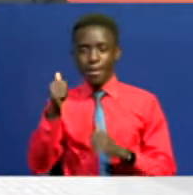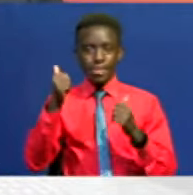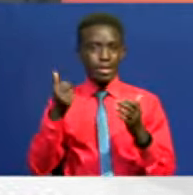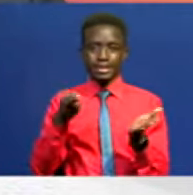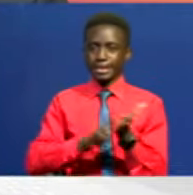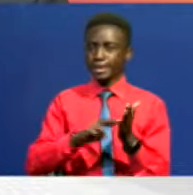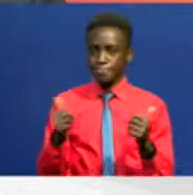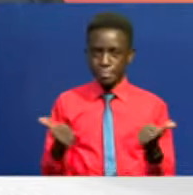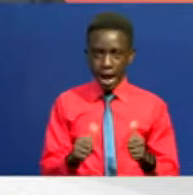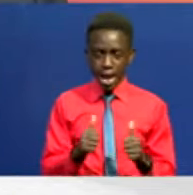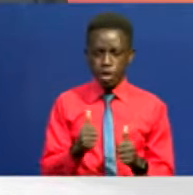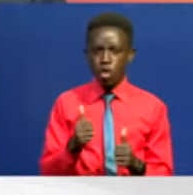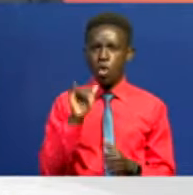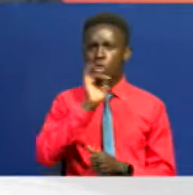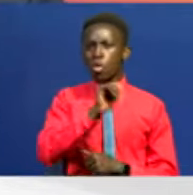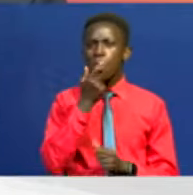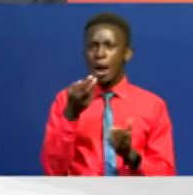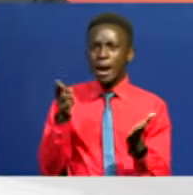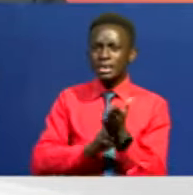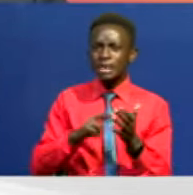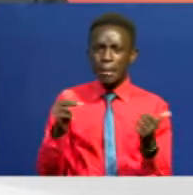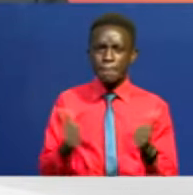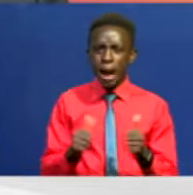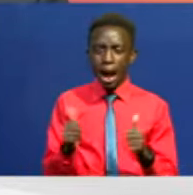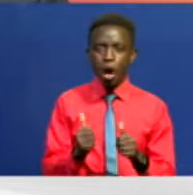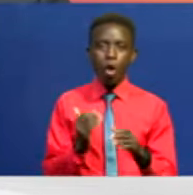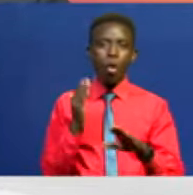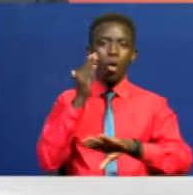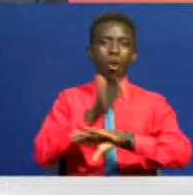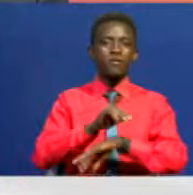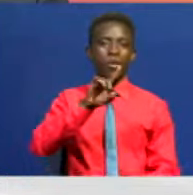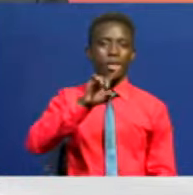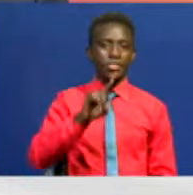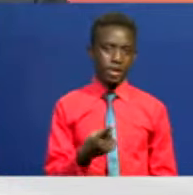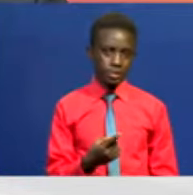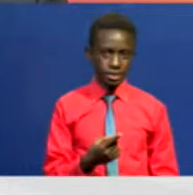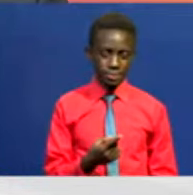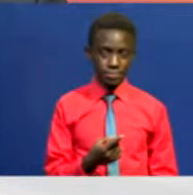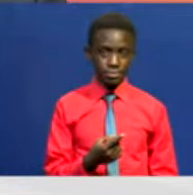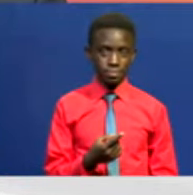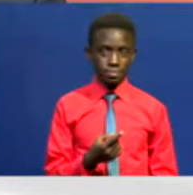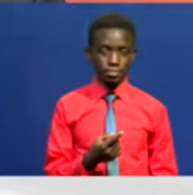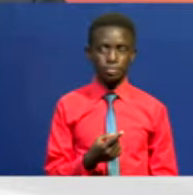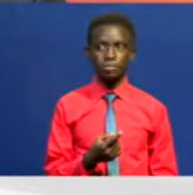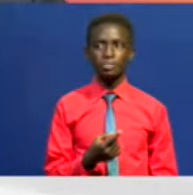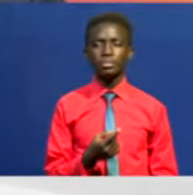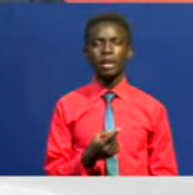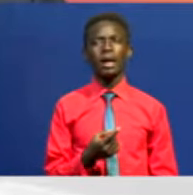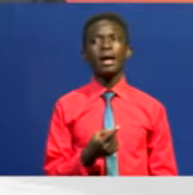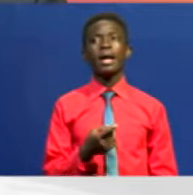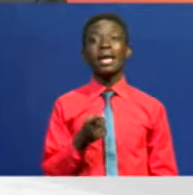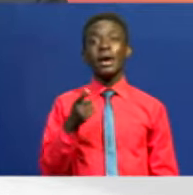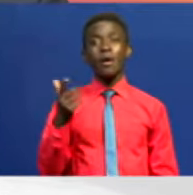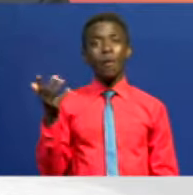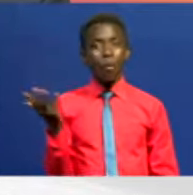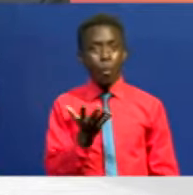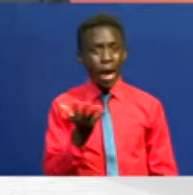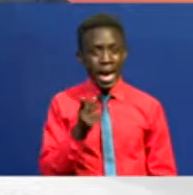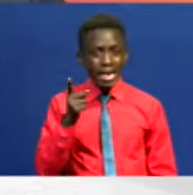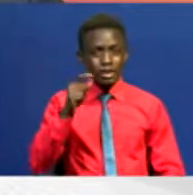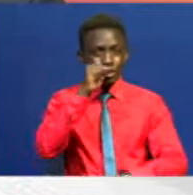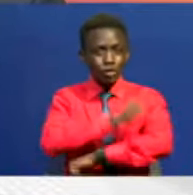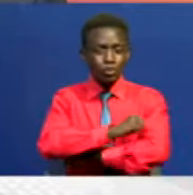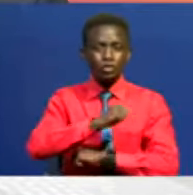vile ambavyo vijasajiliwa, mm-hmm, ni zaidi ya 1,000. Na vingi pia mandhari, mahala ambapo hivi vyuo